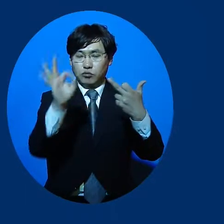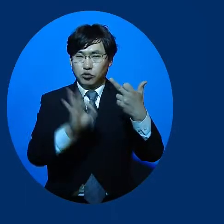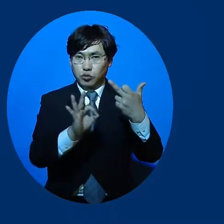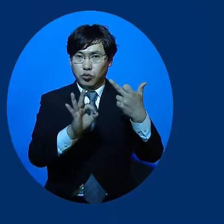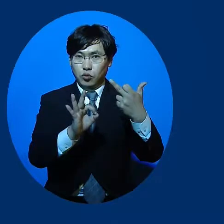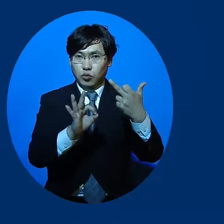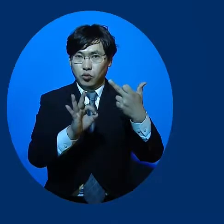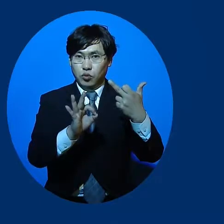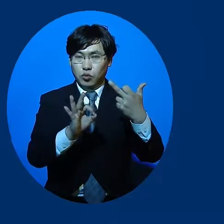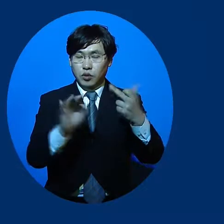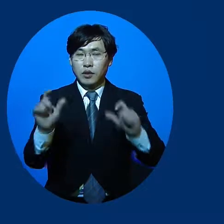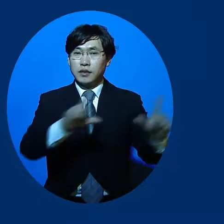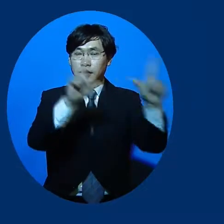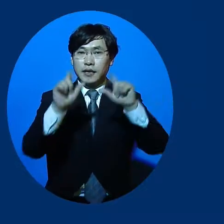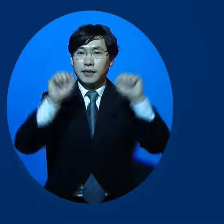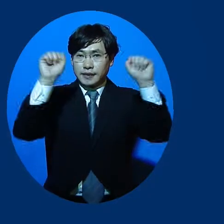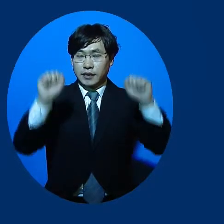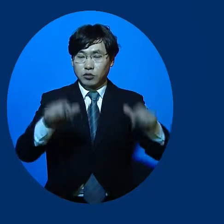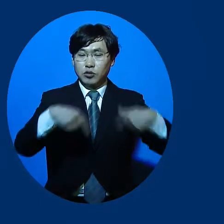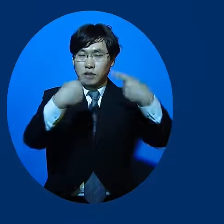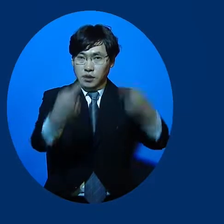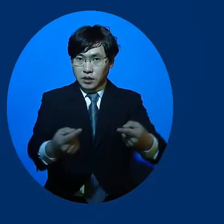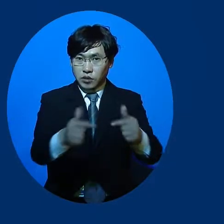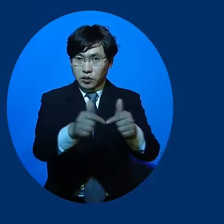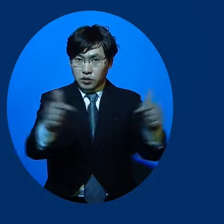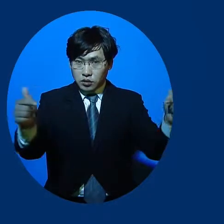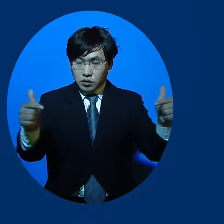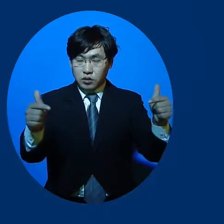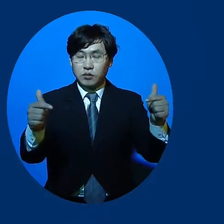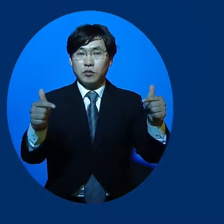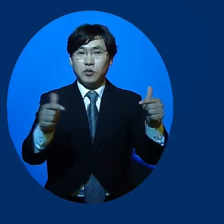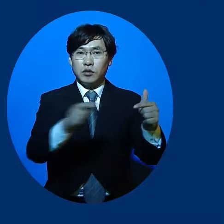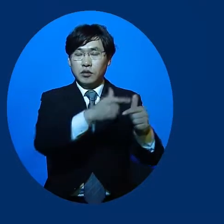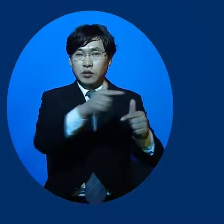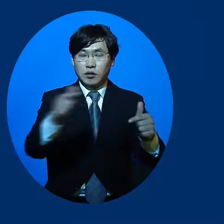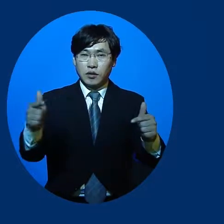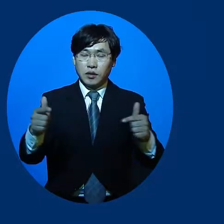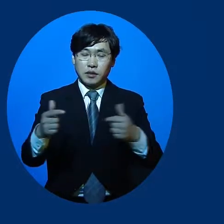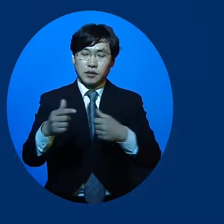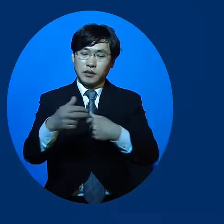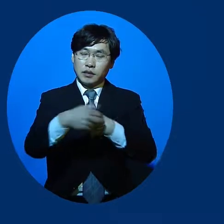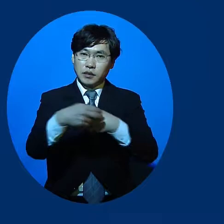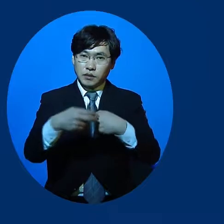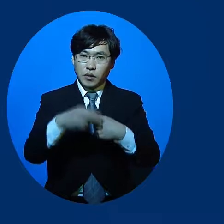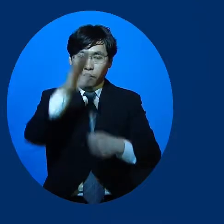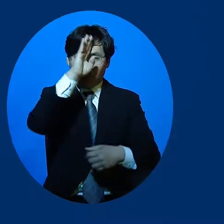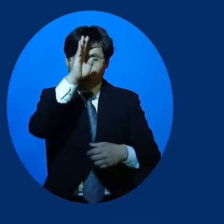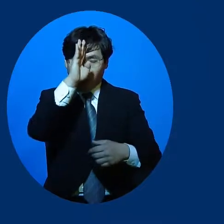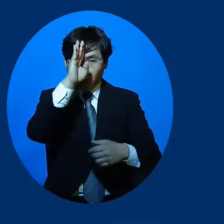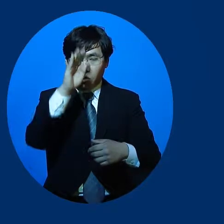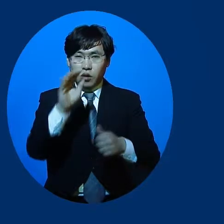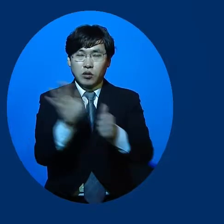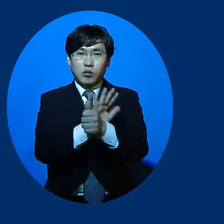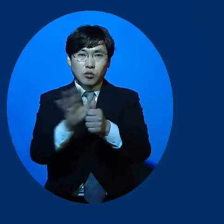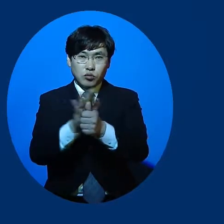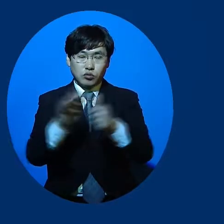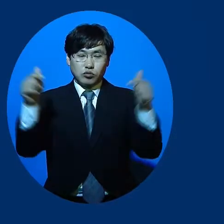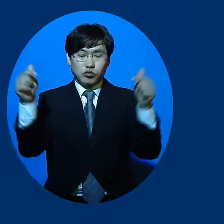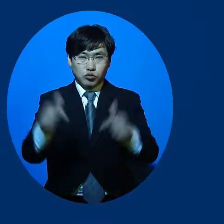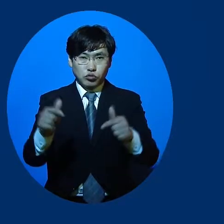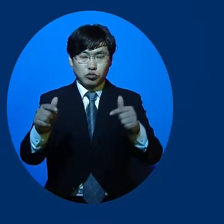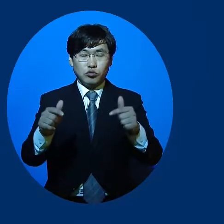따라서 장애인 생활체육 참여 확대를 통해 의료비 절감, 질병 감소로 인한 경제활동 참여